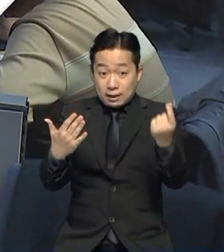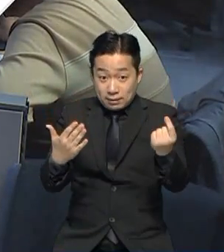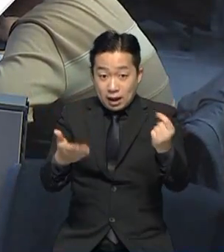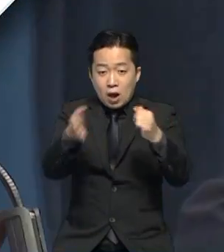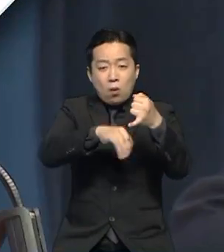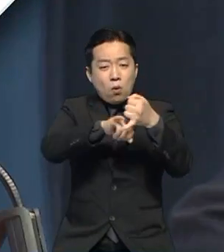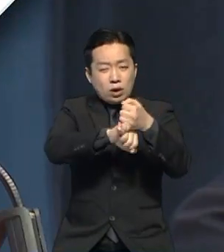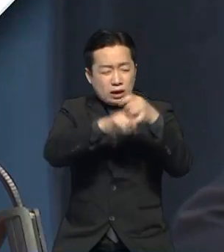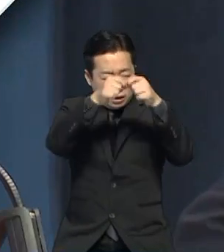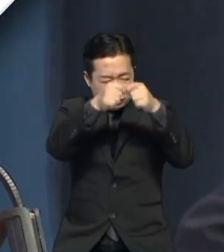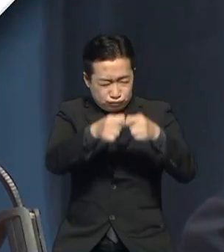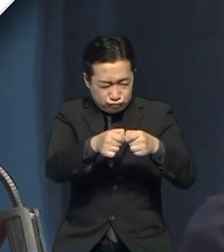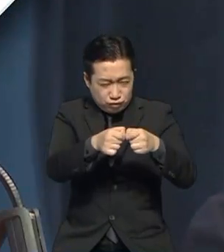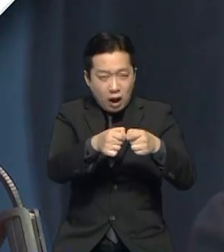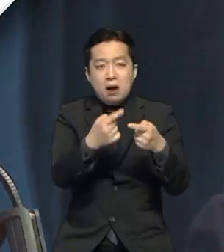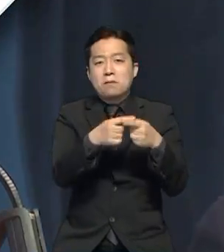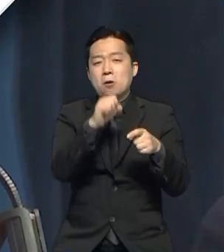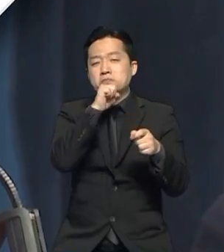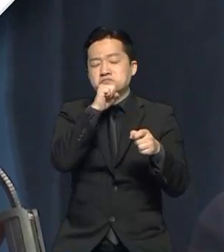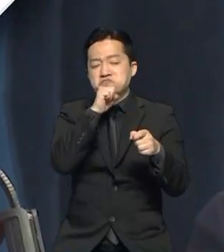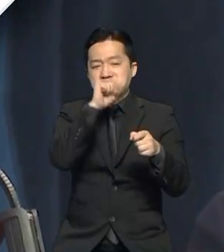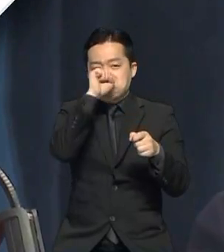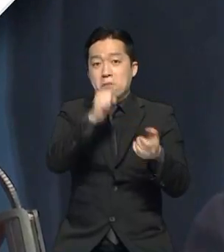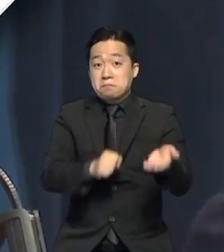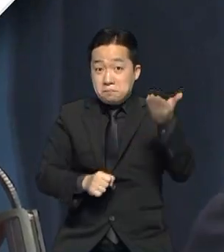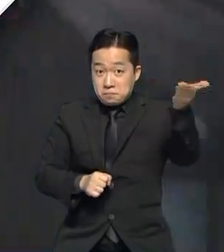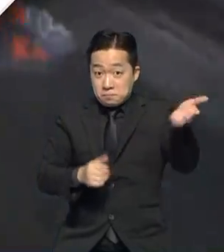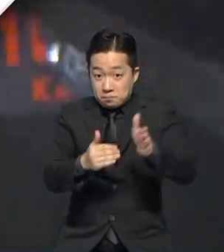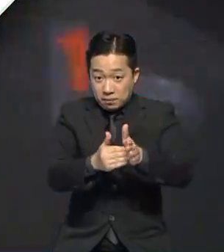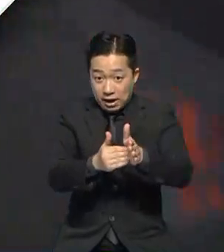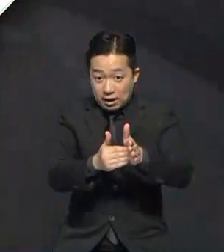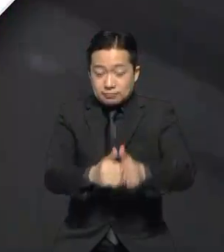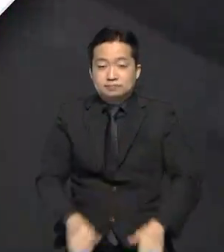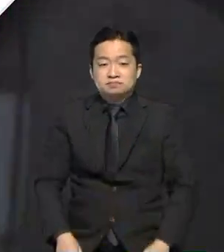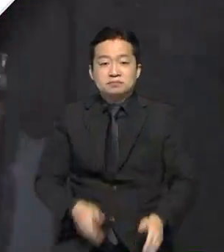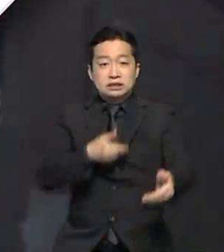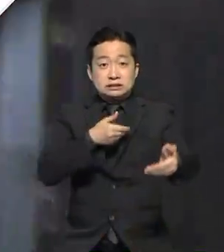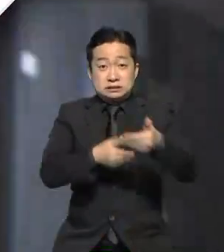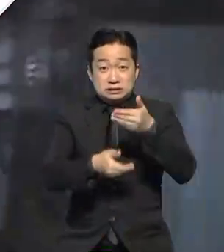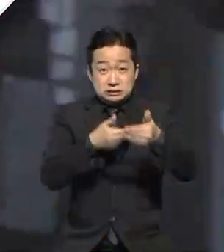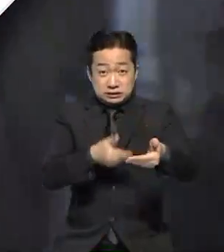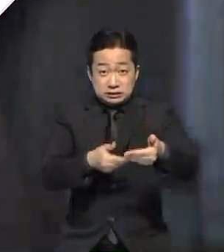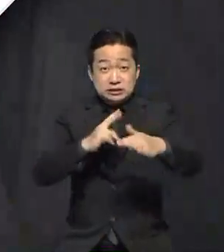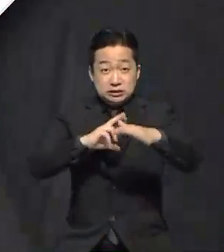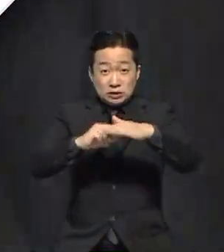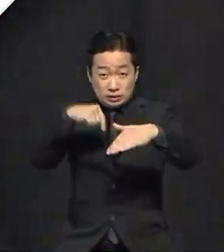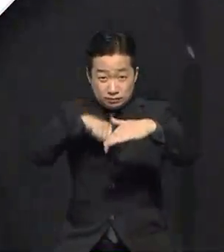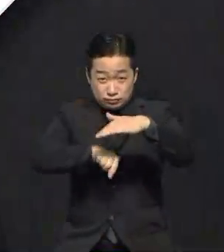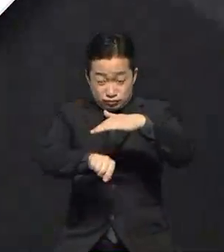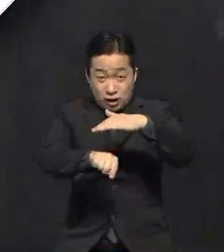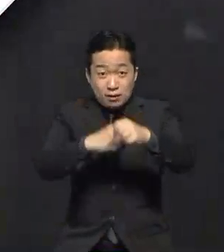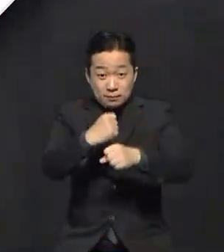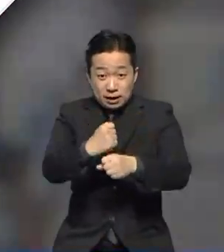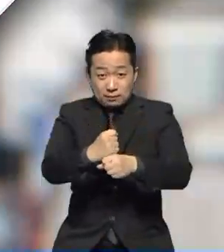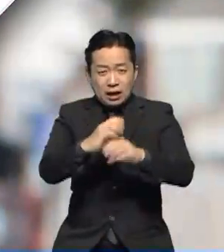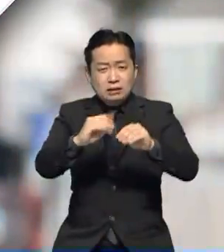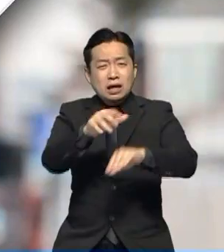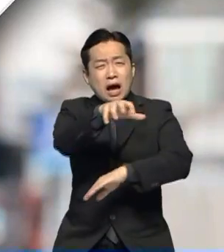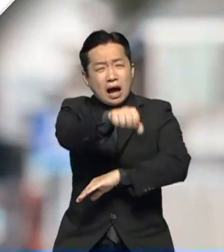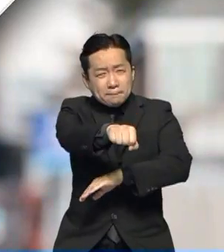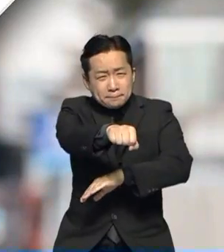공약의 구체성을 높이 평가했는데요. 반면 고속도로나 철도의 지하와 같은 부지 확보 계획을